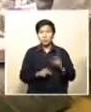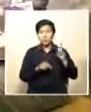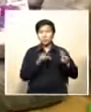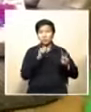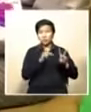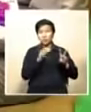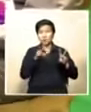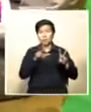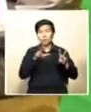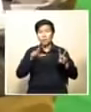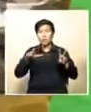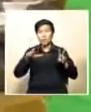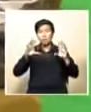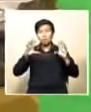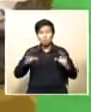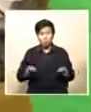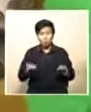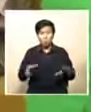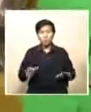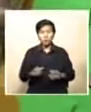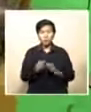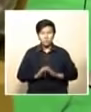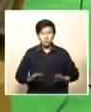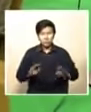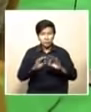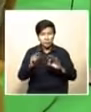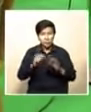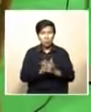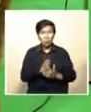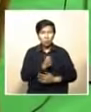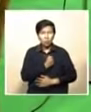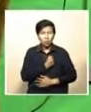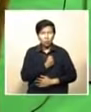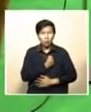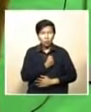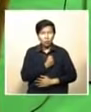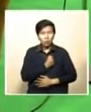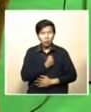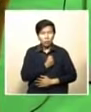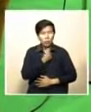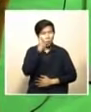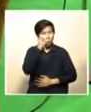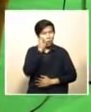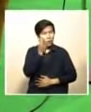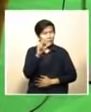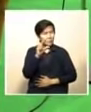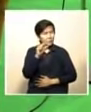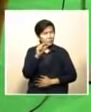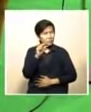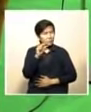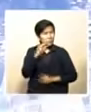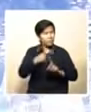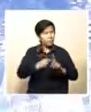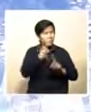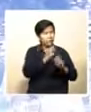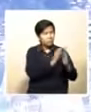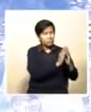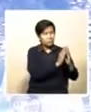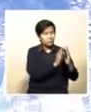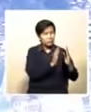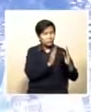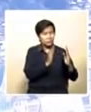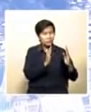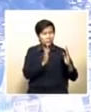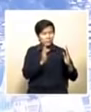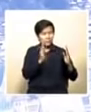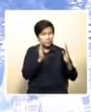ณีการส่งหน้ากากออกต่างประเทศนั้นโดยหลักการแล้วไม่มีเพราะเป็นสินค้าควบคุมเพราะฉะ